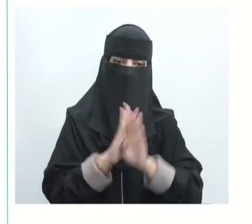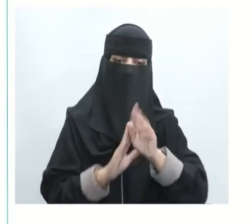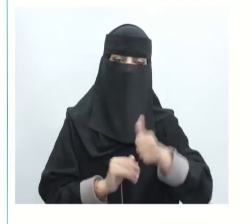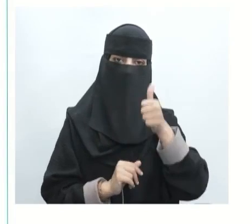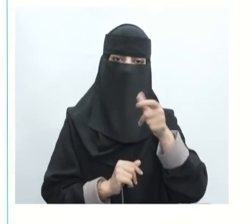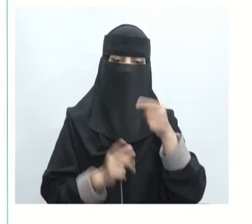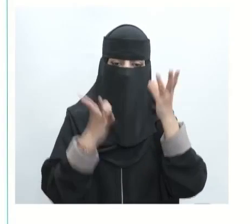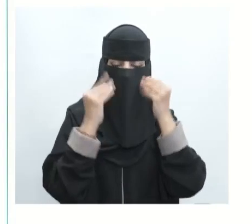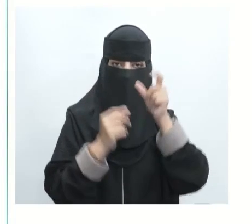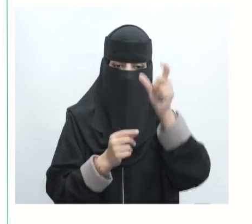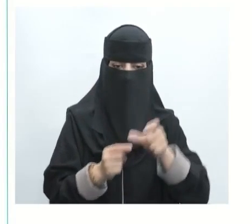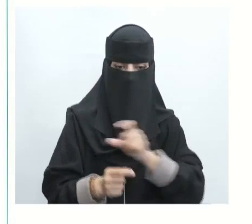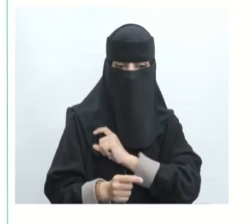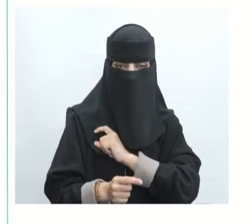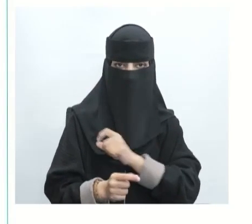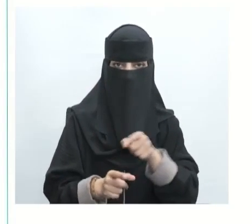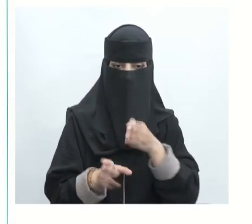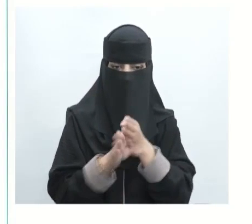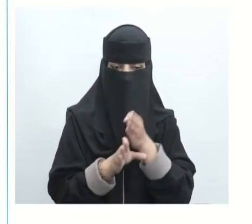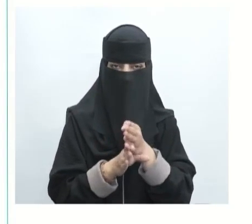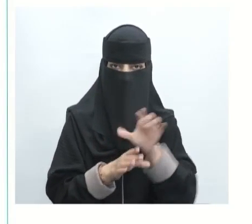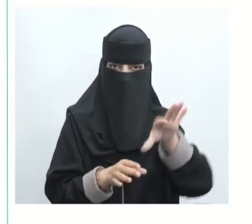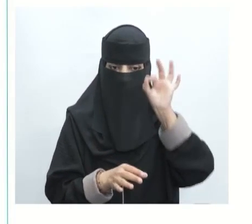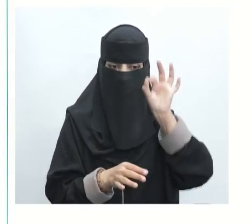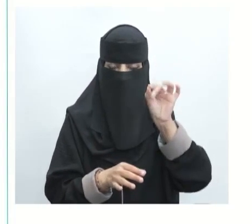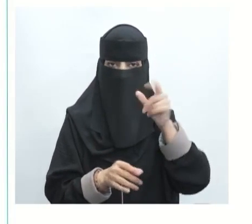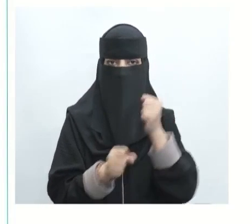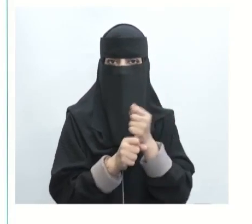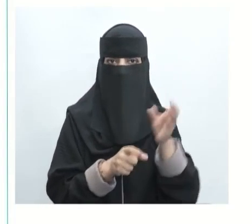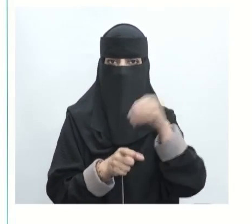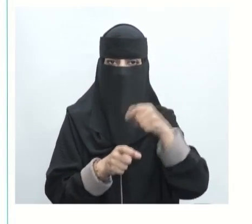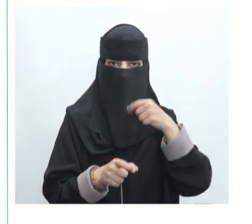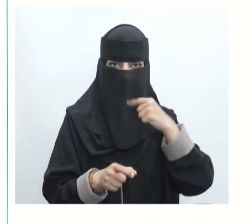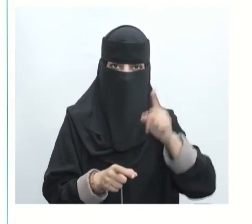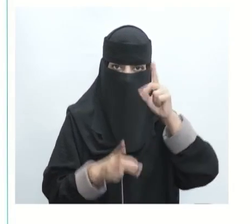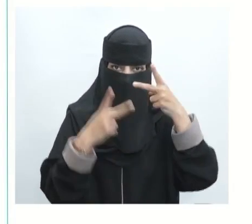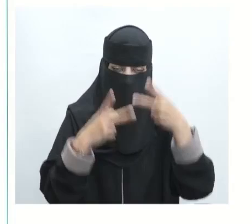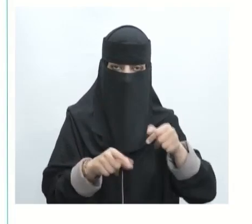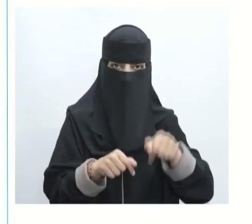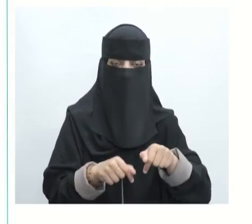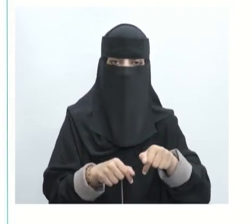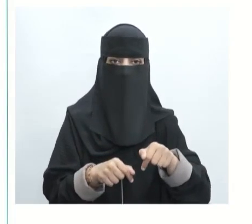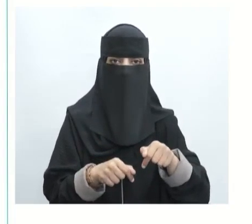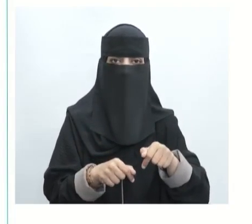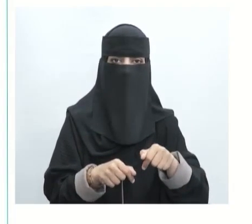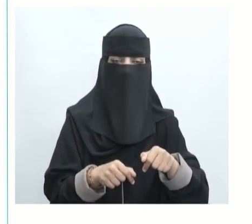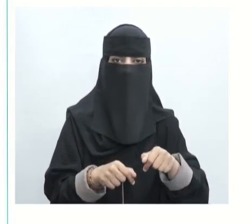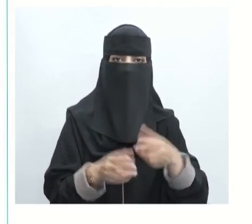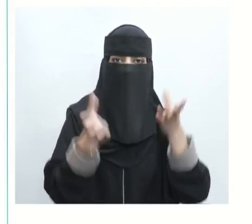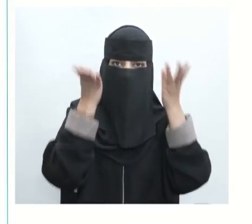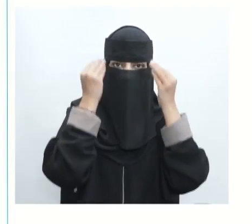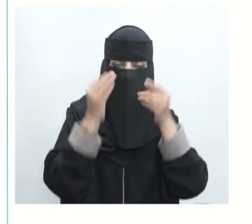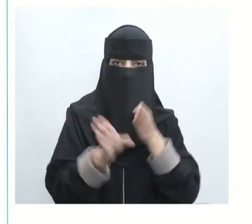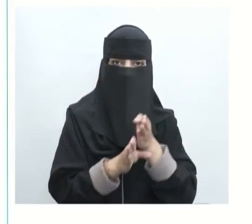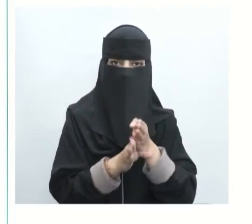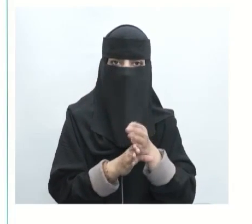أن يتعرف الطالب على أسلوب الاستثناء ويستخدمه اليوم بحول الله وقوته. سوف تتعرف على